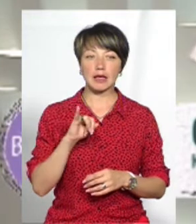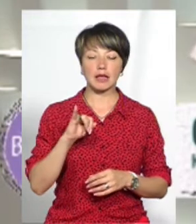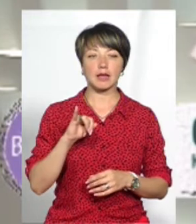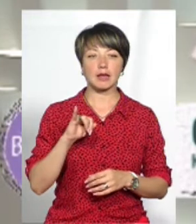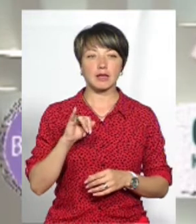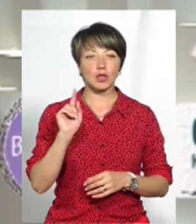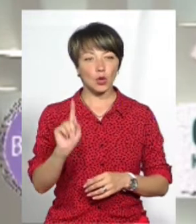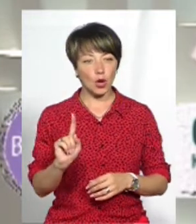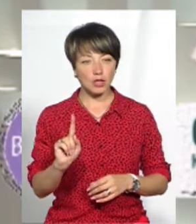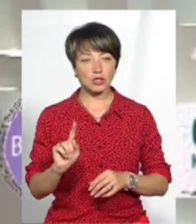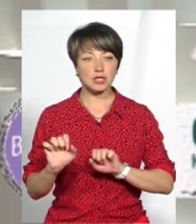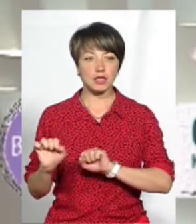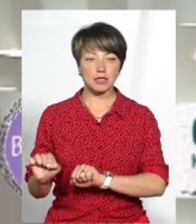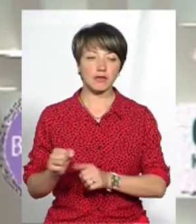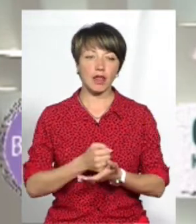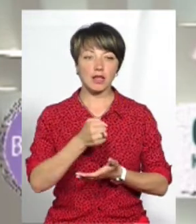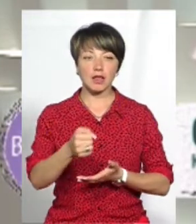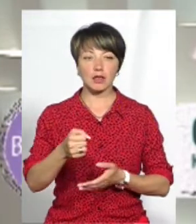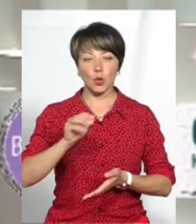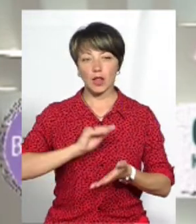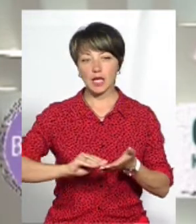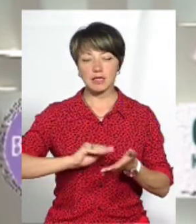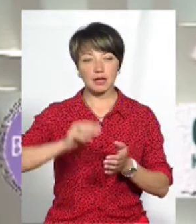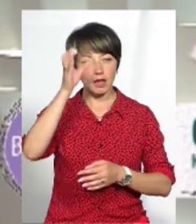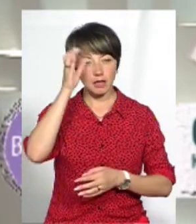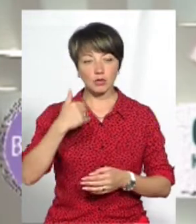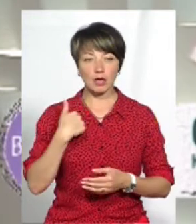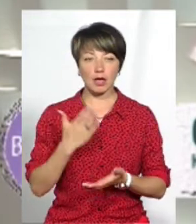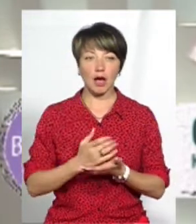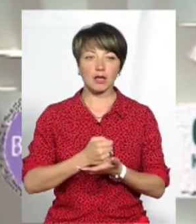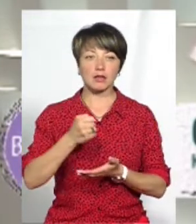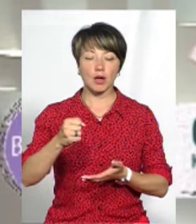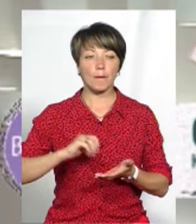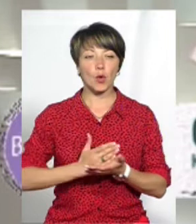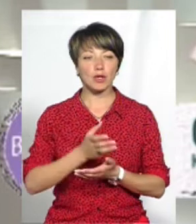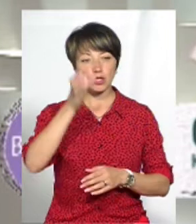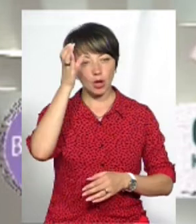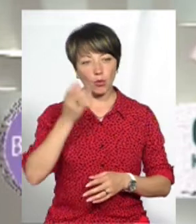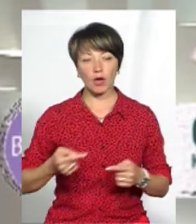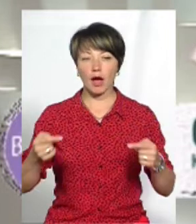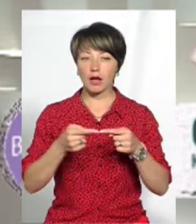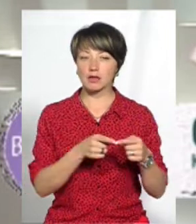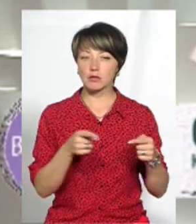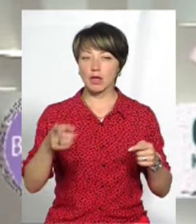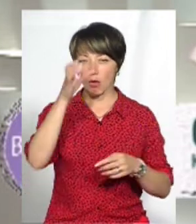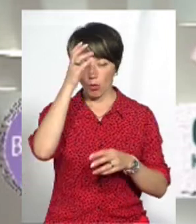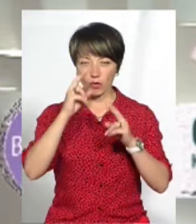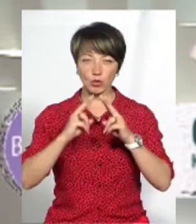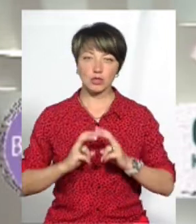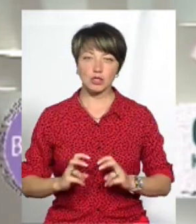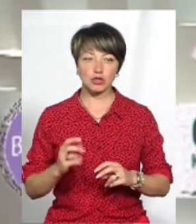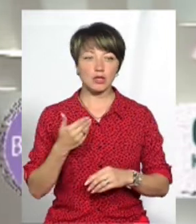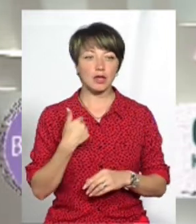набутий, до речі, захистив кандидатську дисертацію. Я є кандидатом політичних наук. Якраз під час наукового